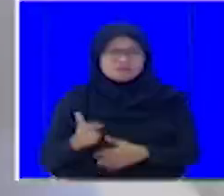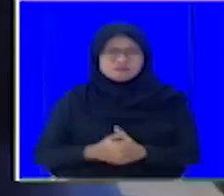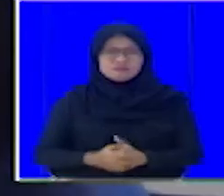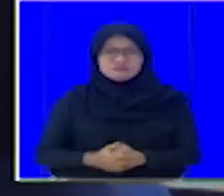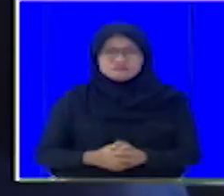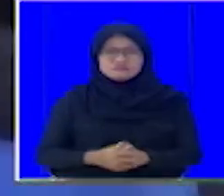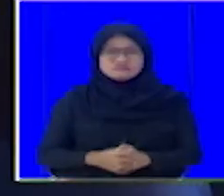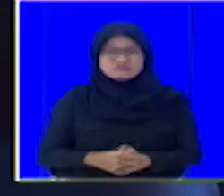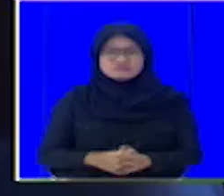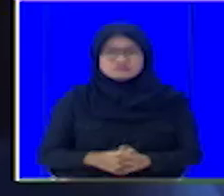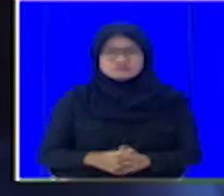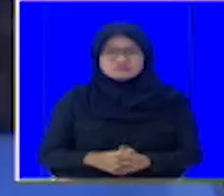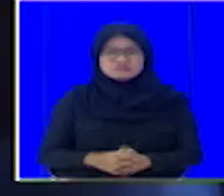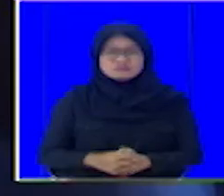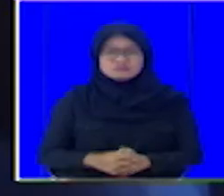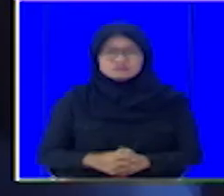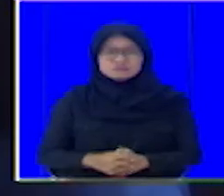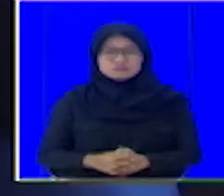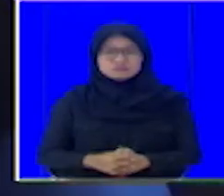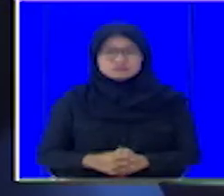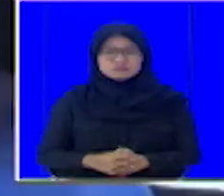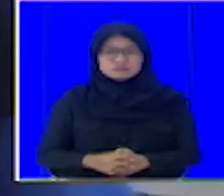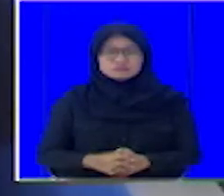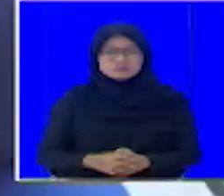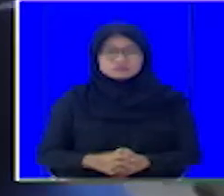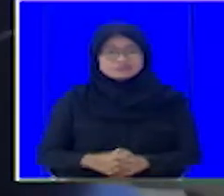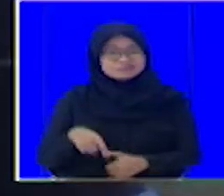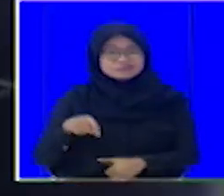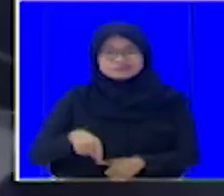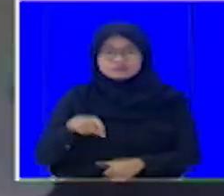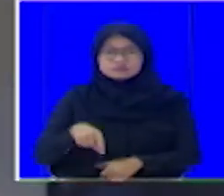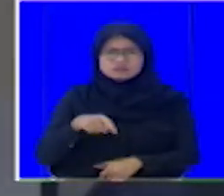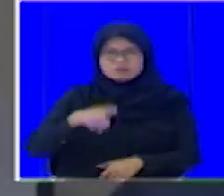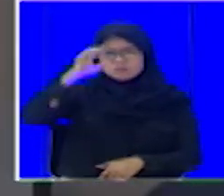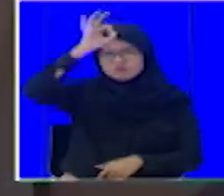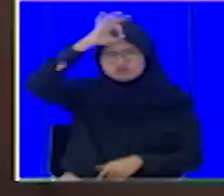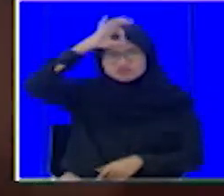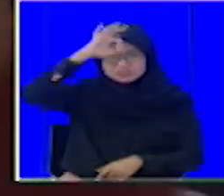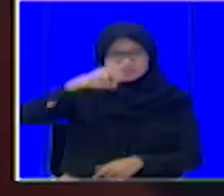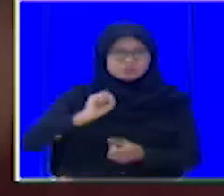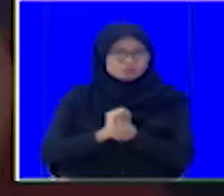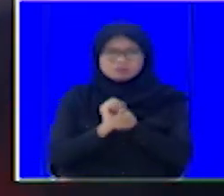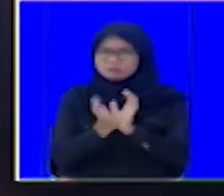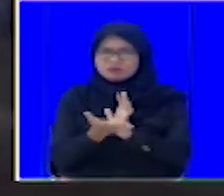misalnya. Dugaan penganiayaan ART kini diproses secara hukum kepolisian Polrestabes Surabaya.